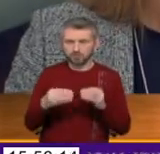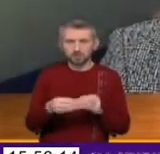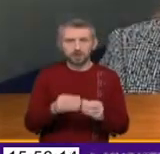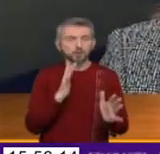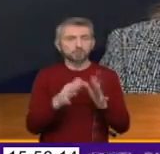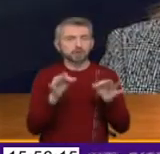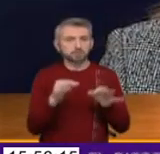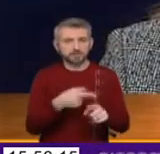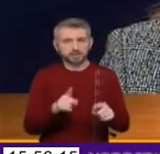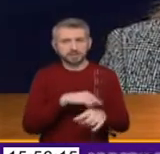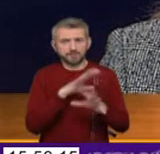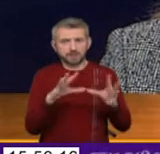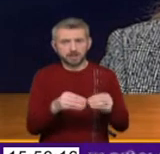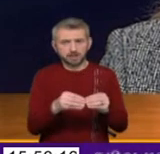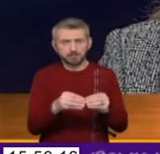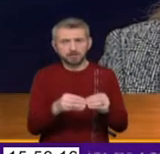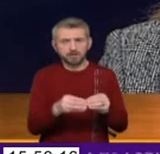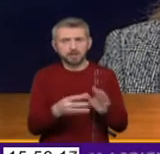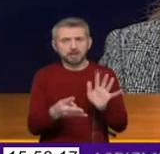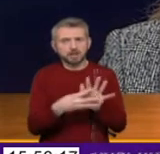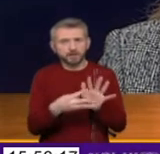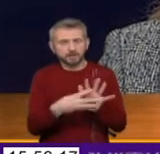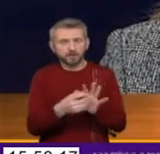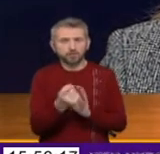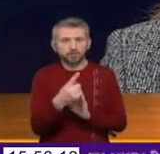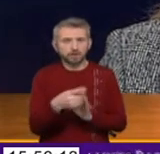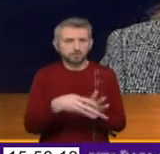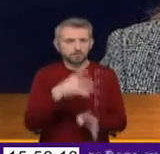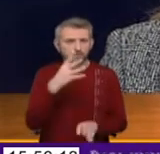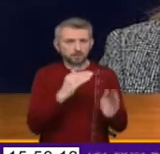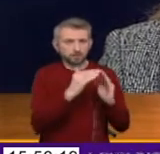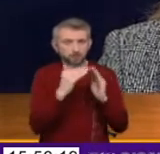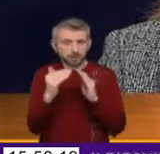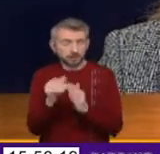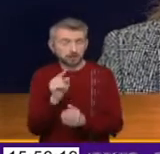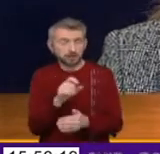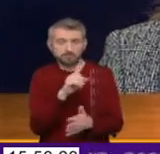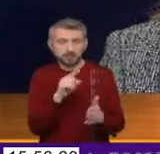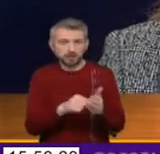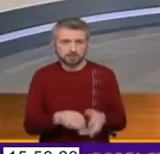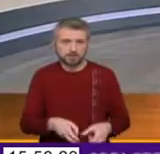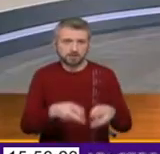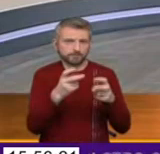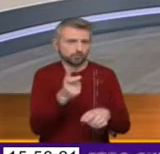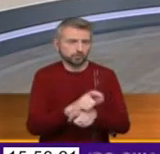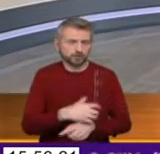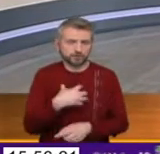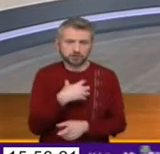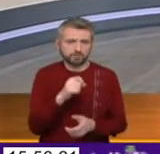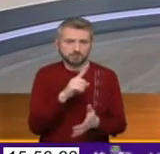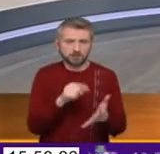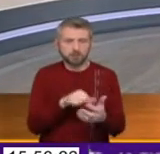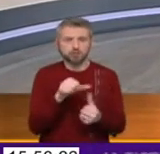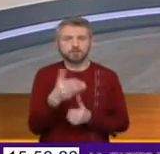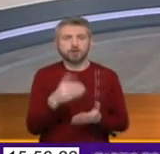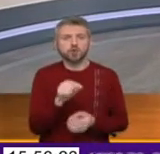Проспект Правда – це взагалі 9 або 11-поверхові будинки. І там питання ліфту – це є дуже важливим питанням, особливо,